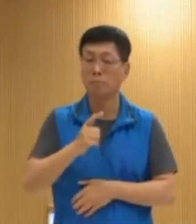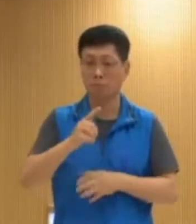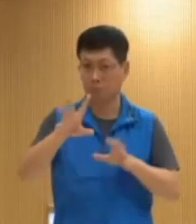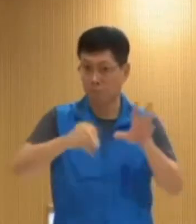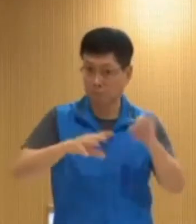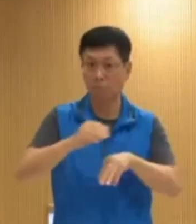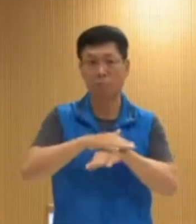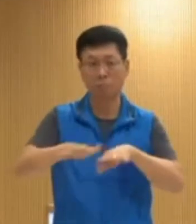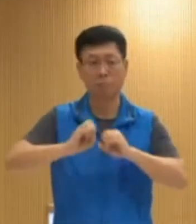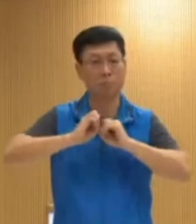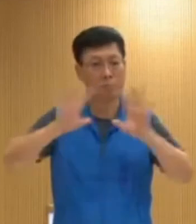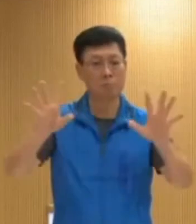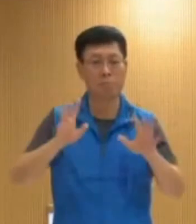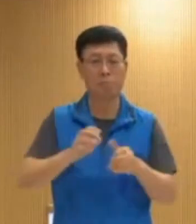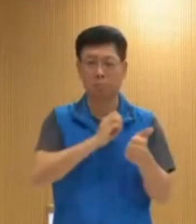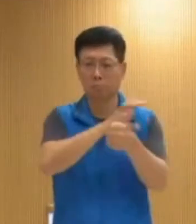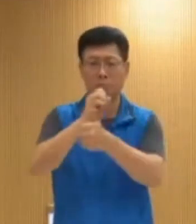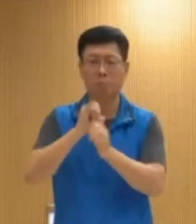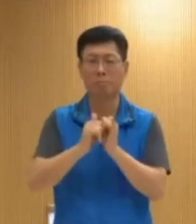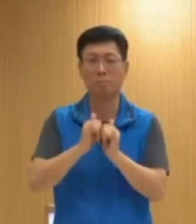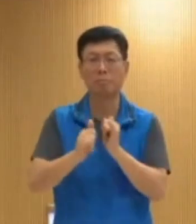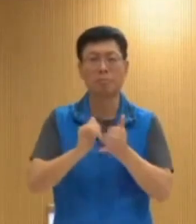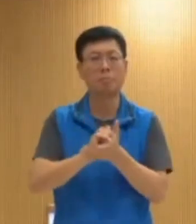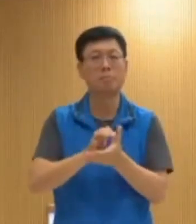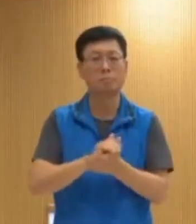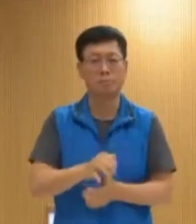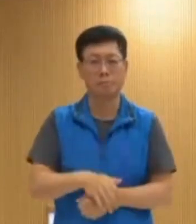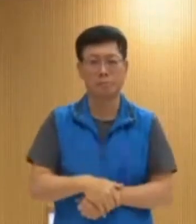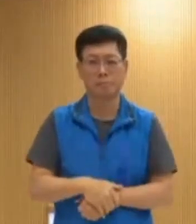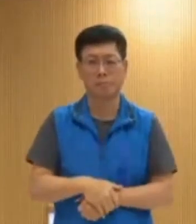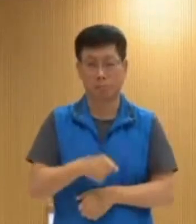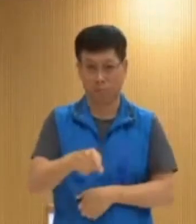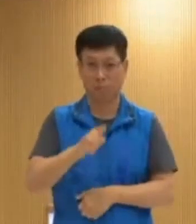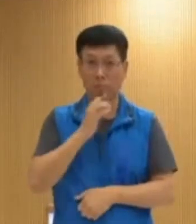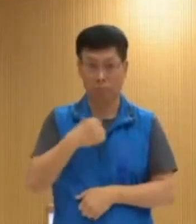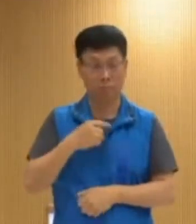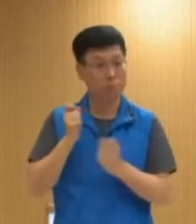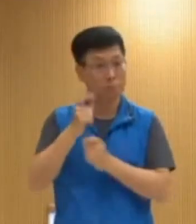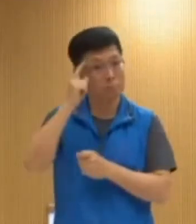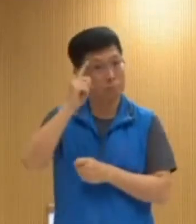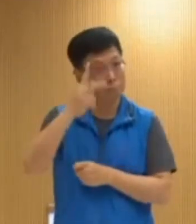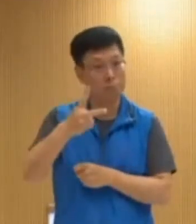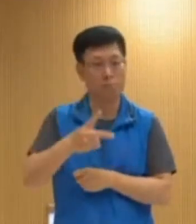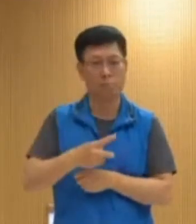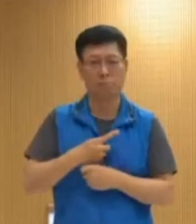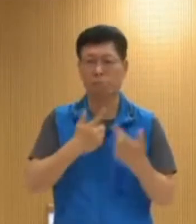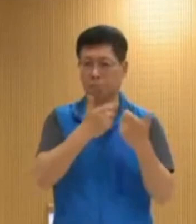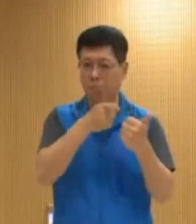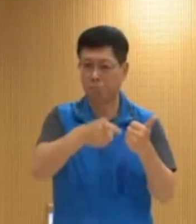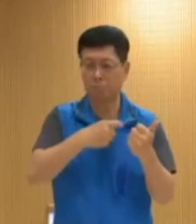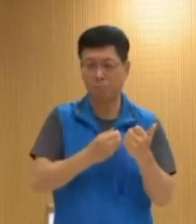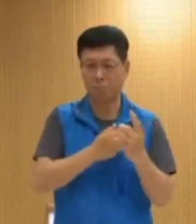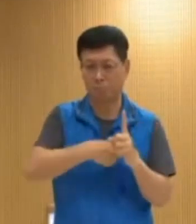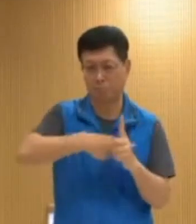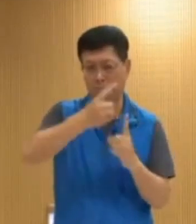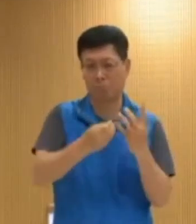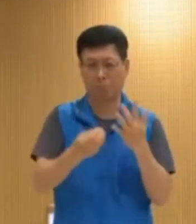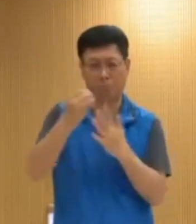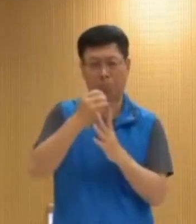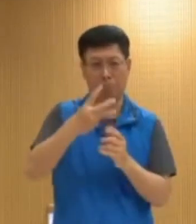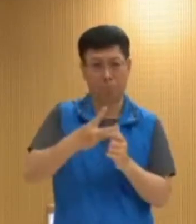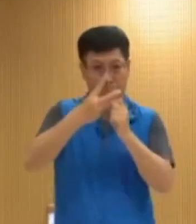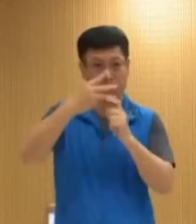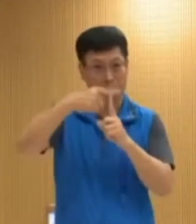们会随时发布给我们的市民朋友知道。这是我们这两天应应升级到3级警